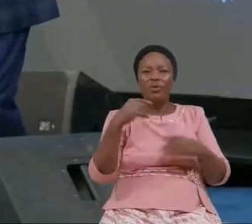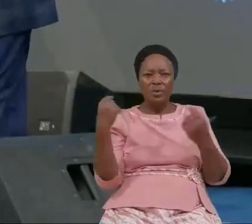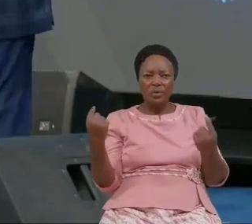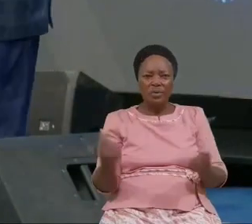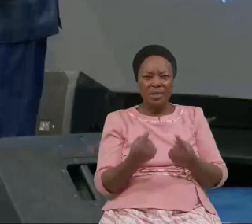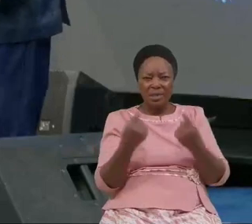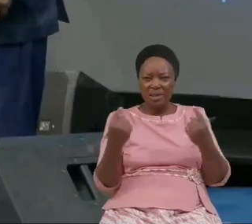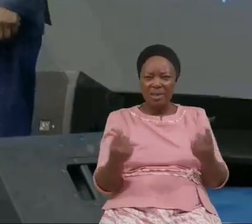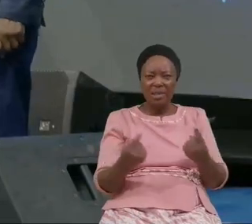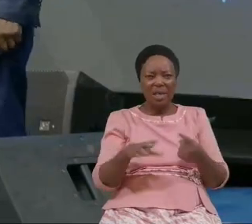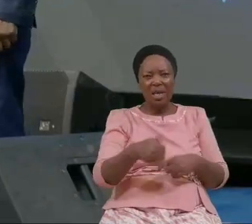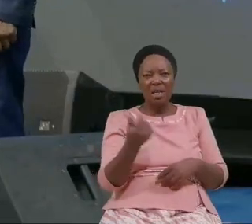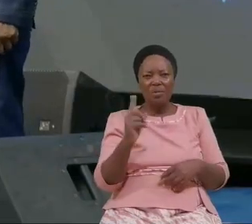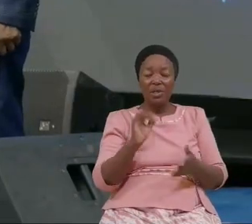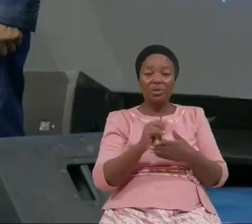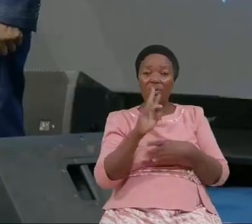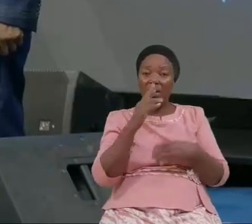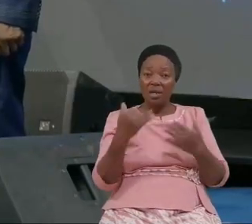n'importe où